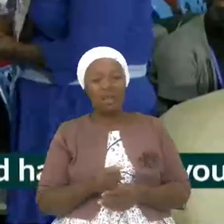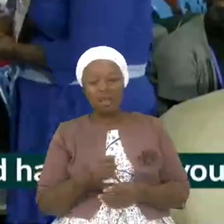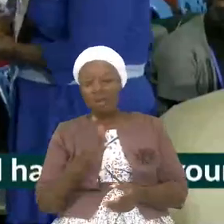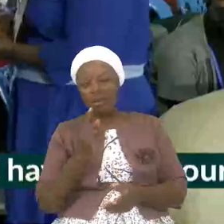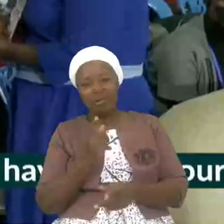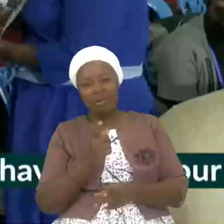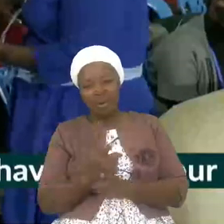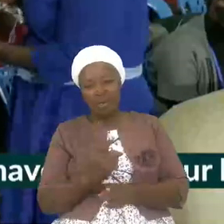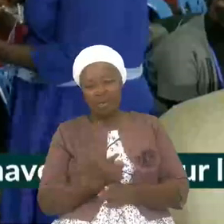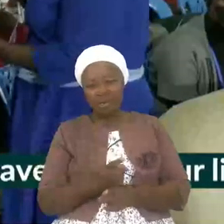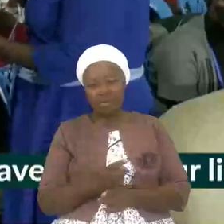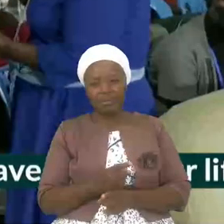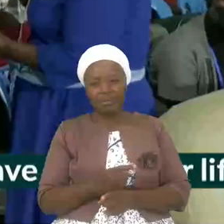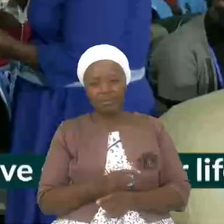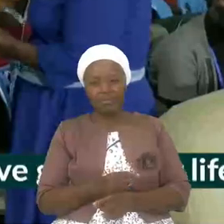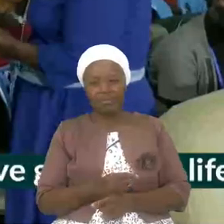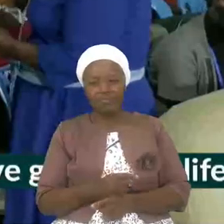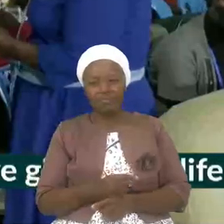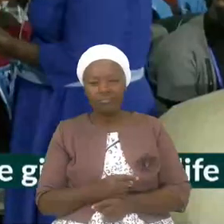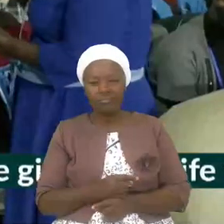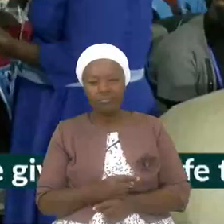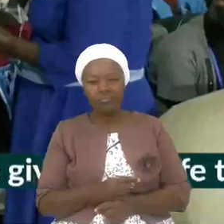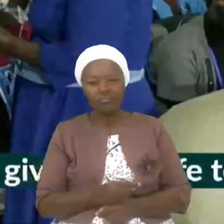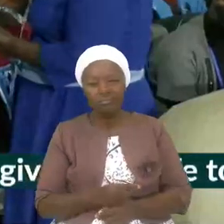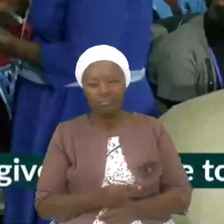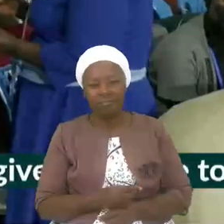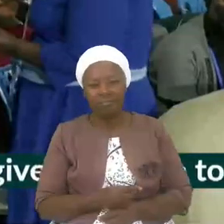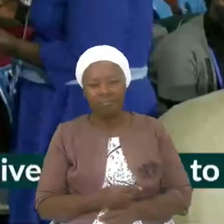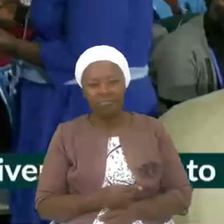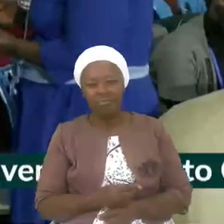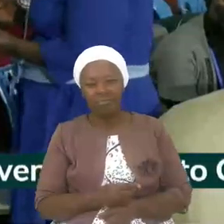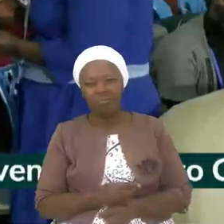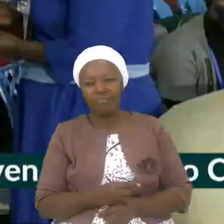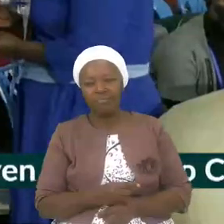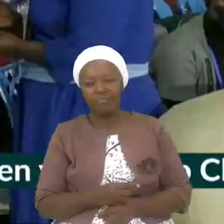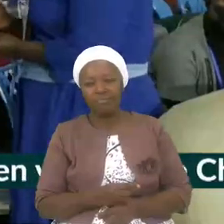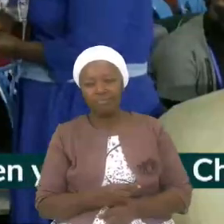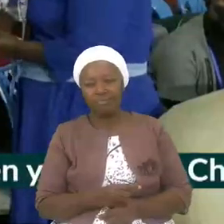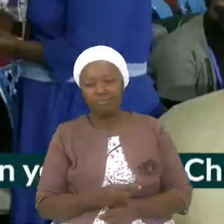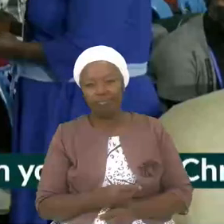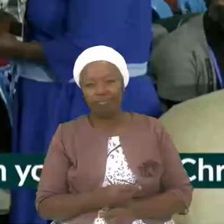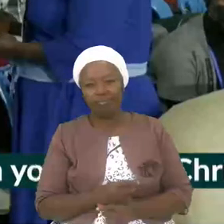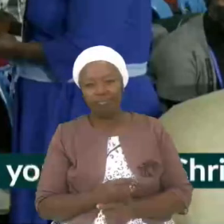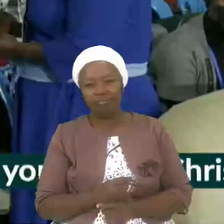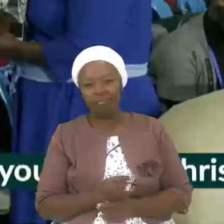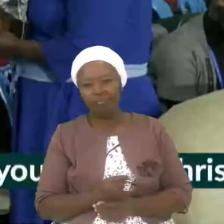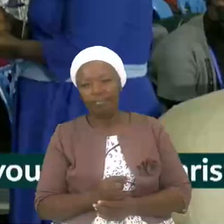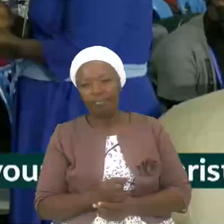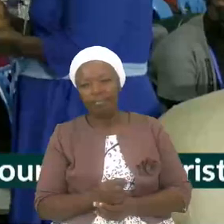Et si vous avez plusieurs numéros, veuillez les mettre pour qu'on puisse vous joindre à tout moment.